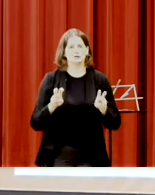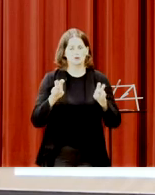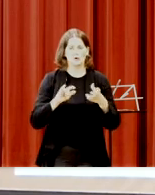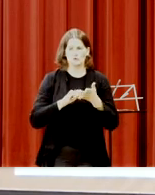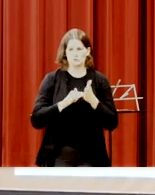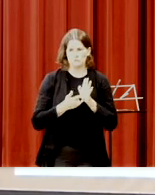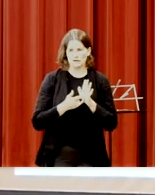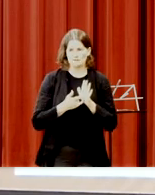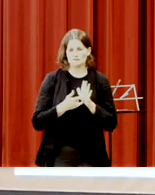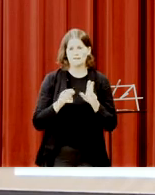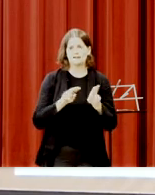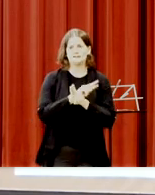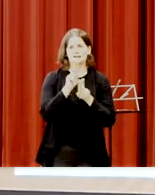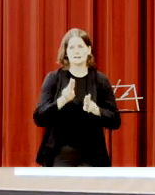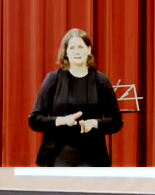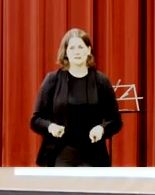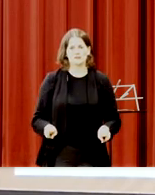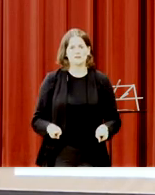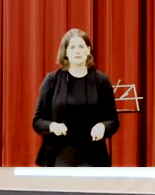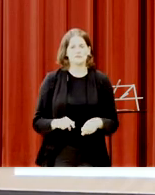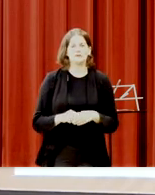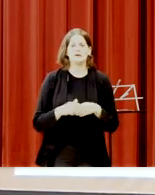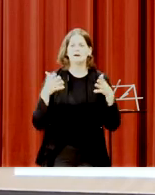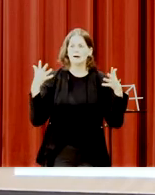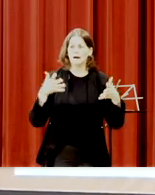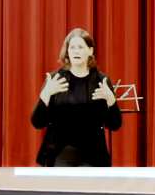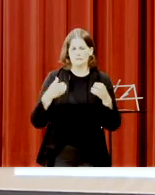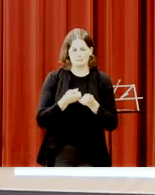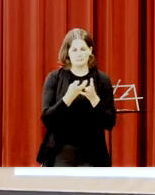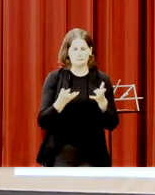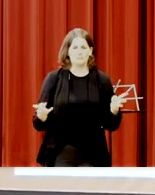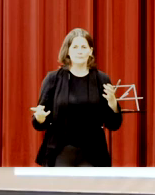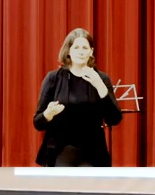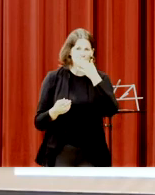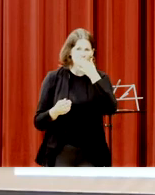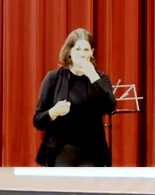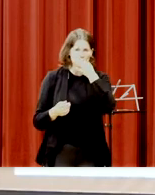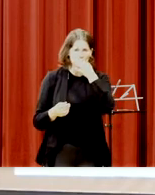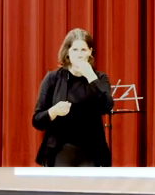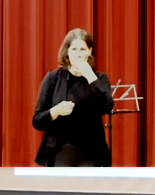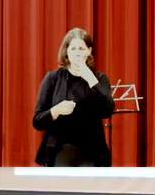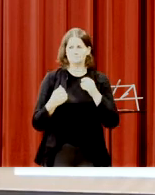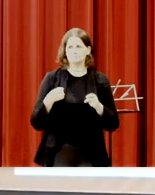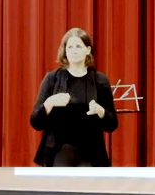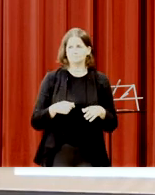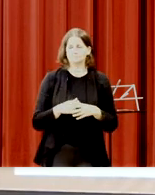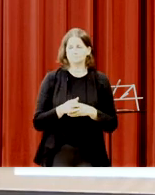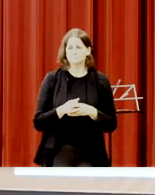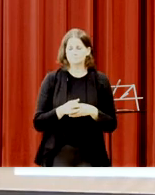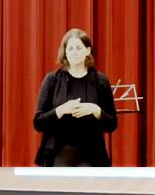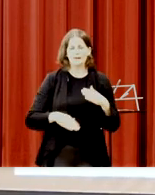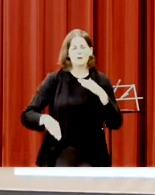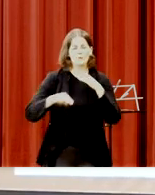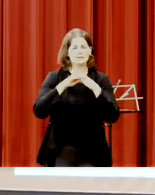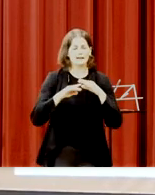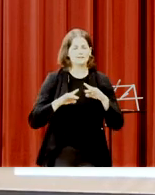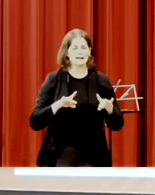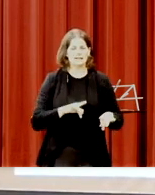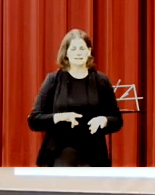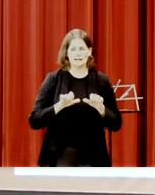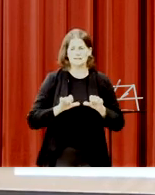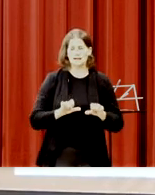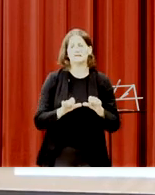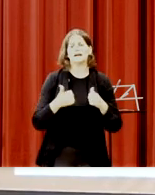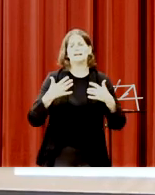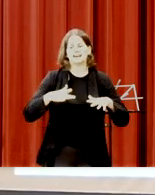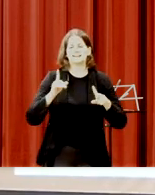gènere, i encara que no sigui estrictament un pla, és significatiu en el context actual que estem com a